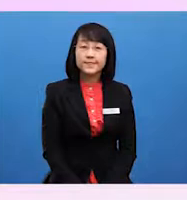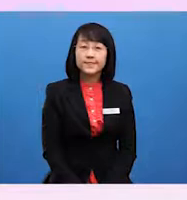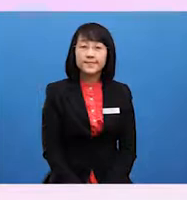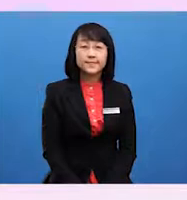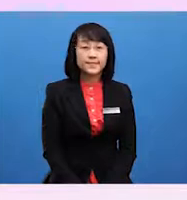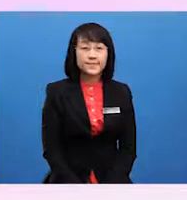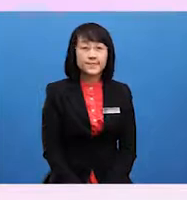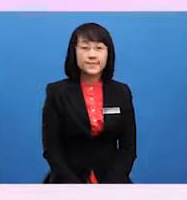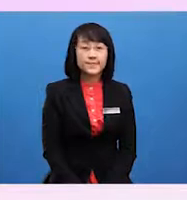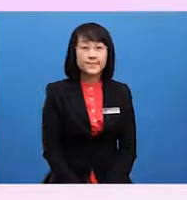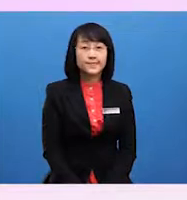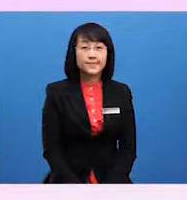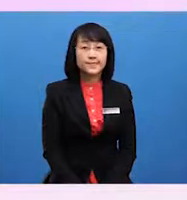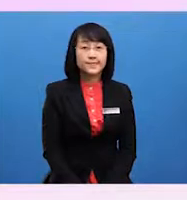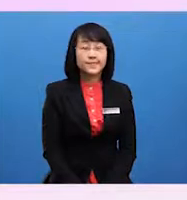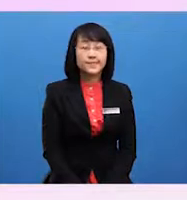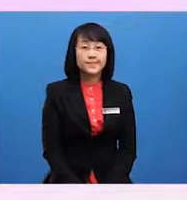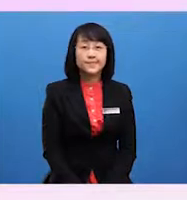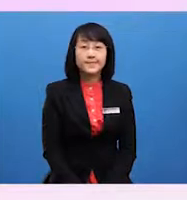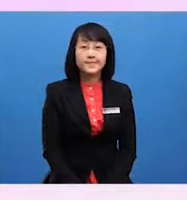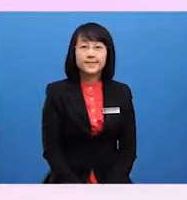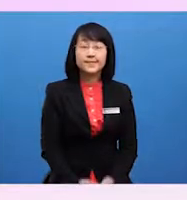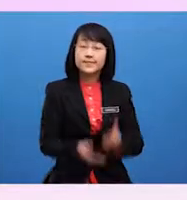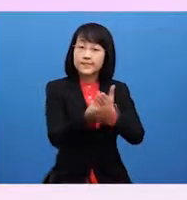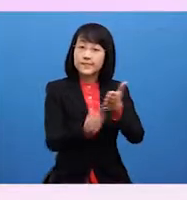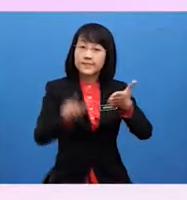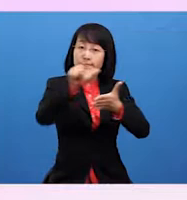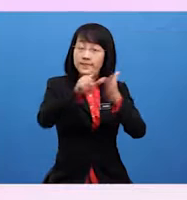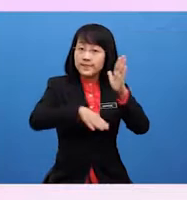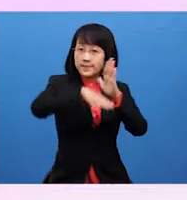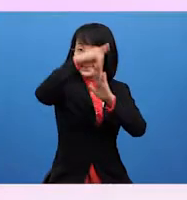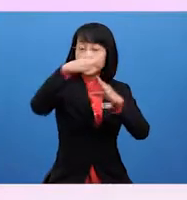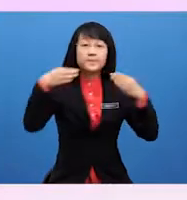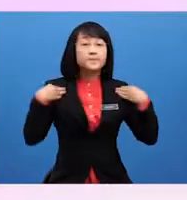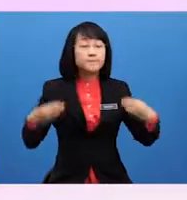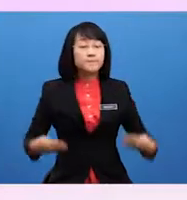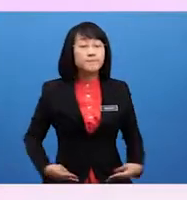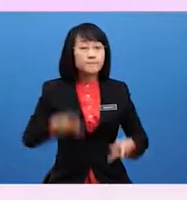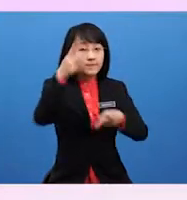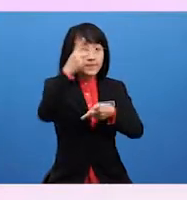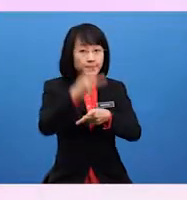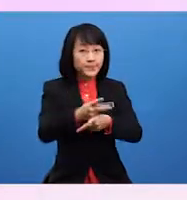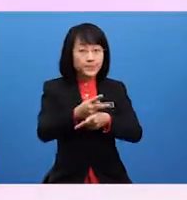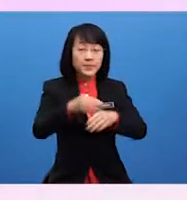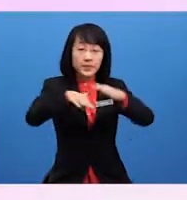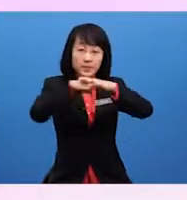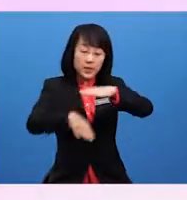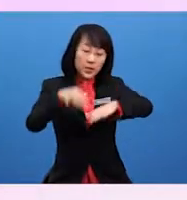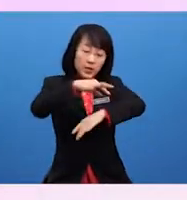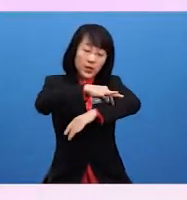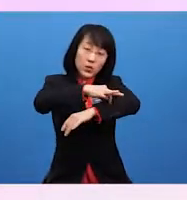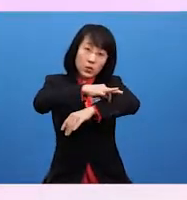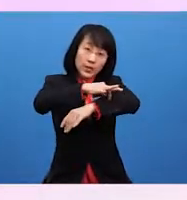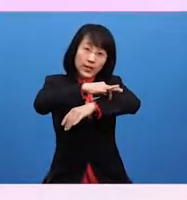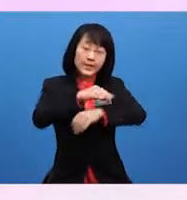E dan K. Lemak yang berlebihan di dalam badan akan disimpan di bawah kulit